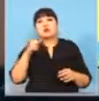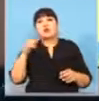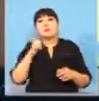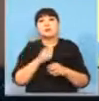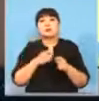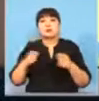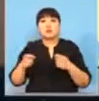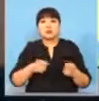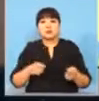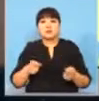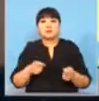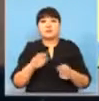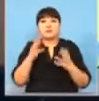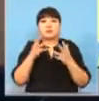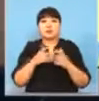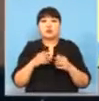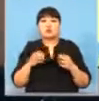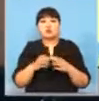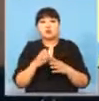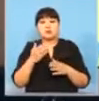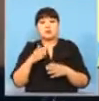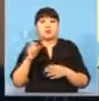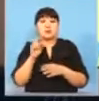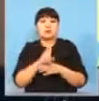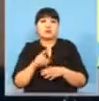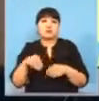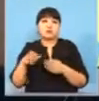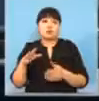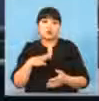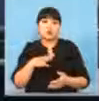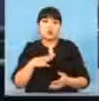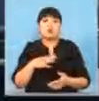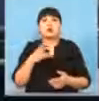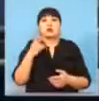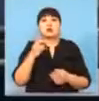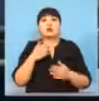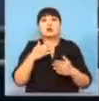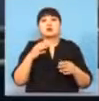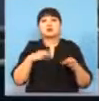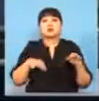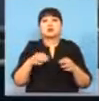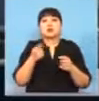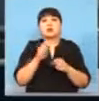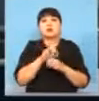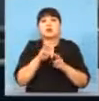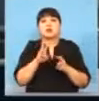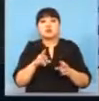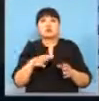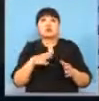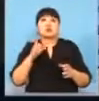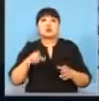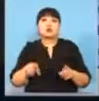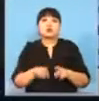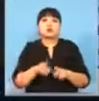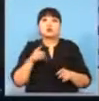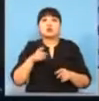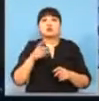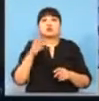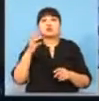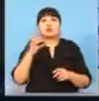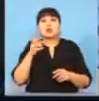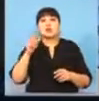басқармаға статистика департаментіне тапсырма берген болатынмын. 200-ден астам жобаға аз қамтылған азаматтар тартылды. Сол сияқты 1500-ға жуық